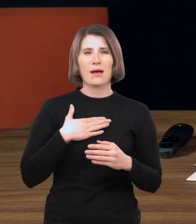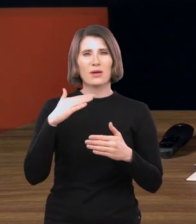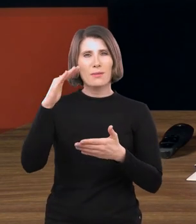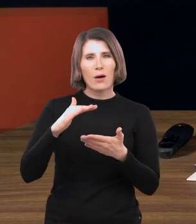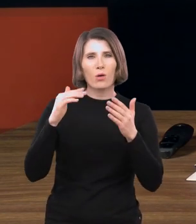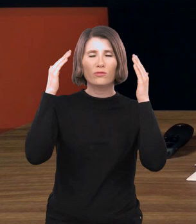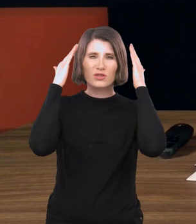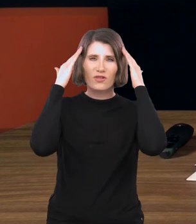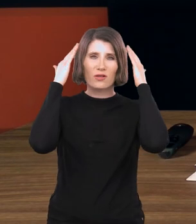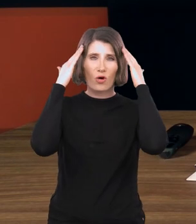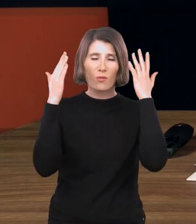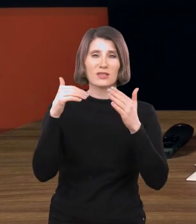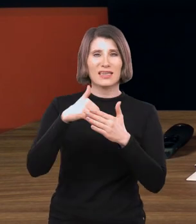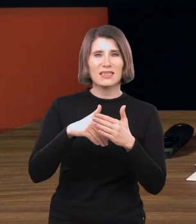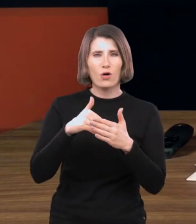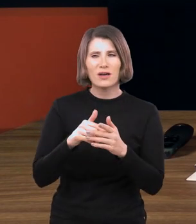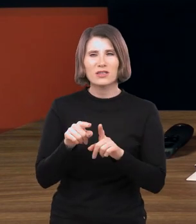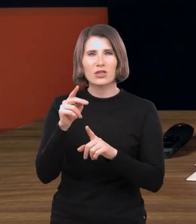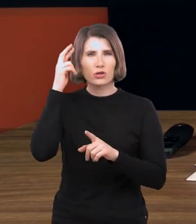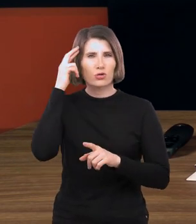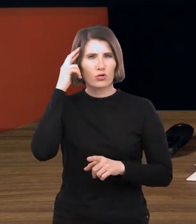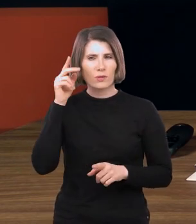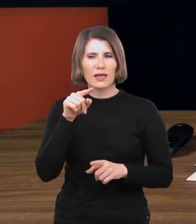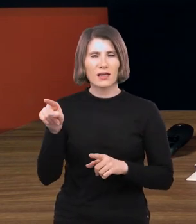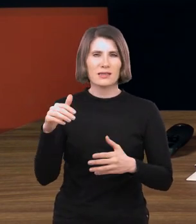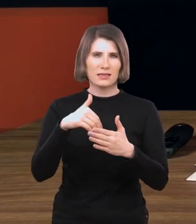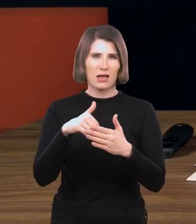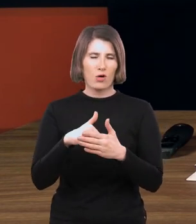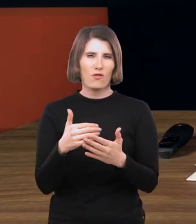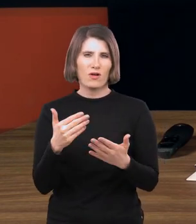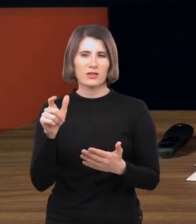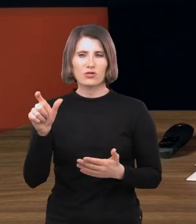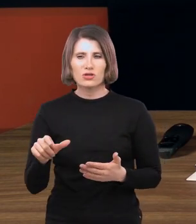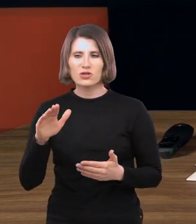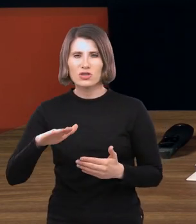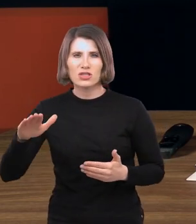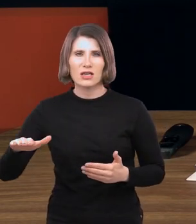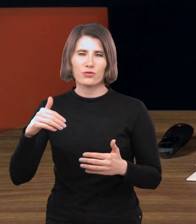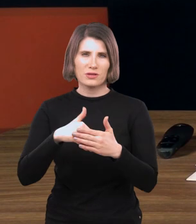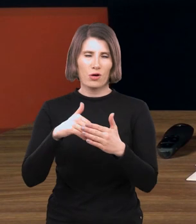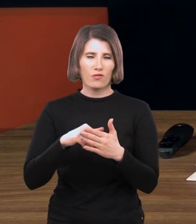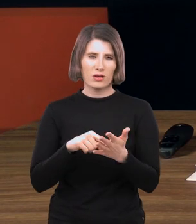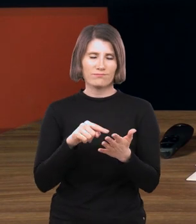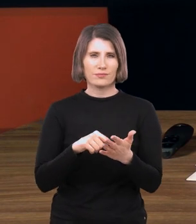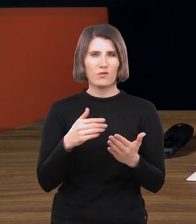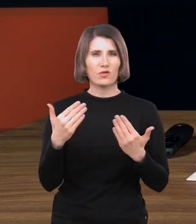zachowań, raczej przyczyn zachowań, trudnych zachowań dzieci autystycznych przez